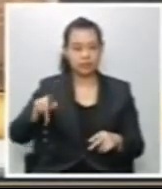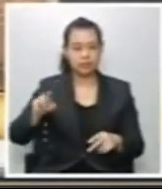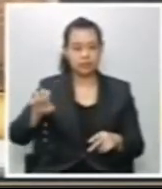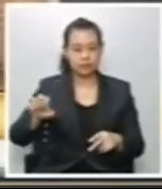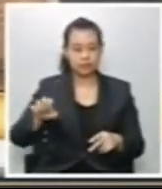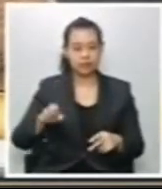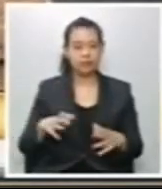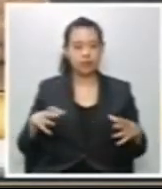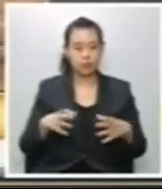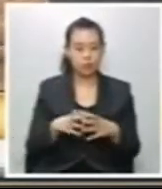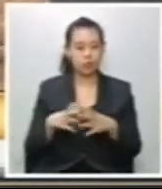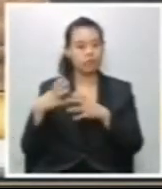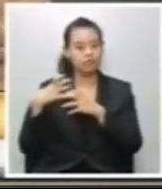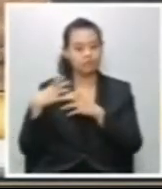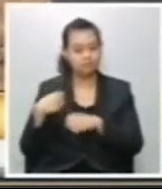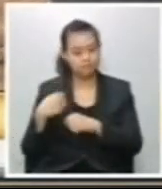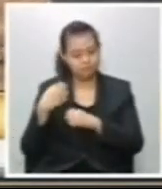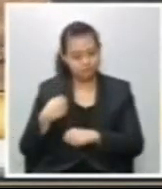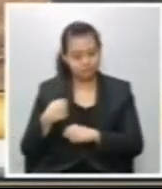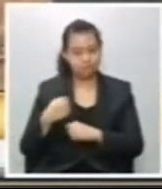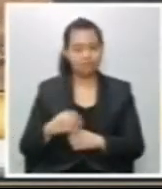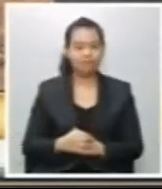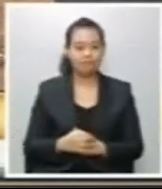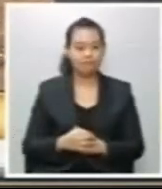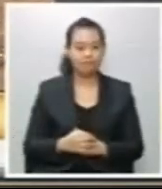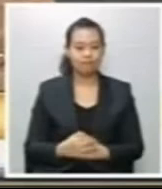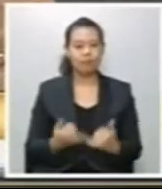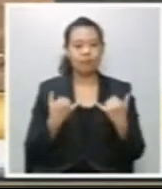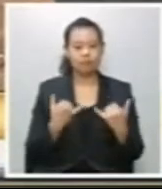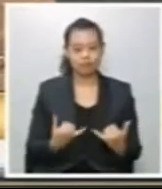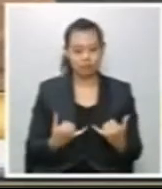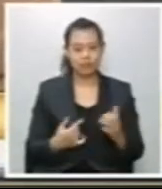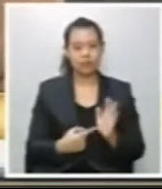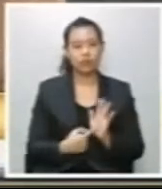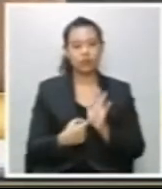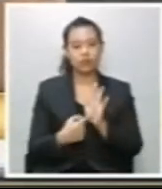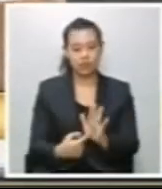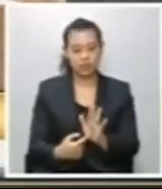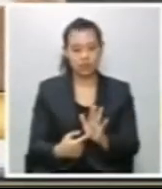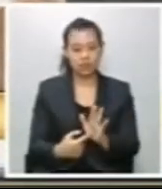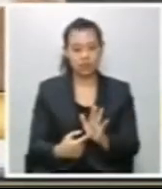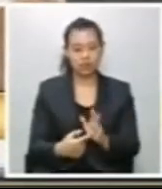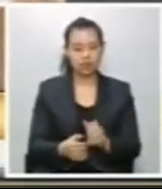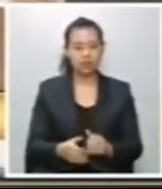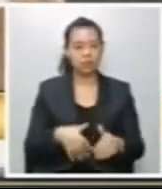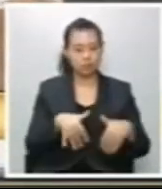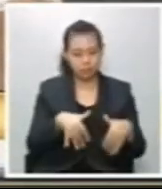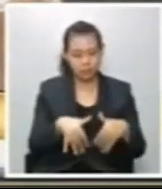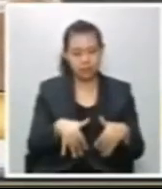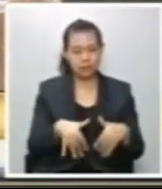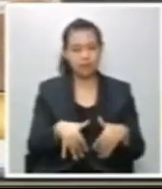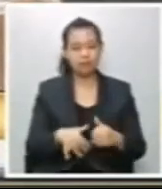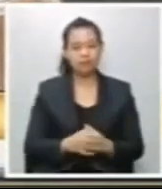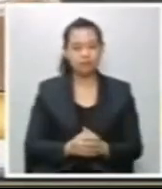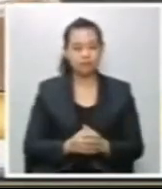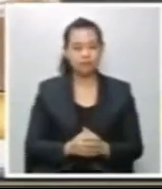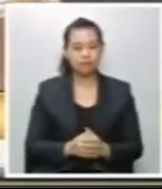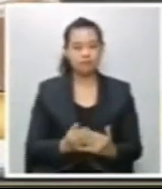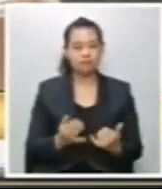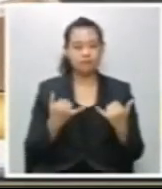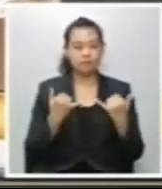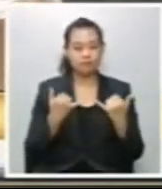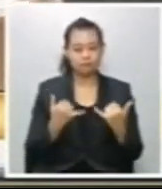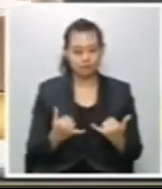ประชาธิปัตย์ค่ะวันนี้ดิฉันจะมาขอเป็นตัวแทนคนเล็กๆน้อยๆซึ่งเชื่อว่าวันนี้ที่ฉัน